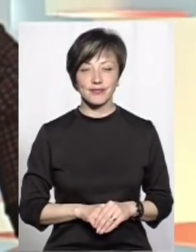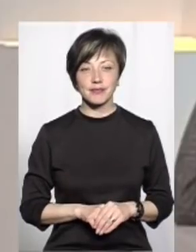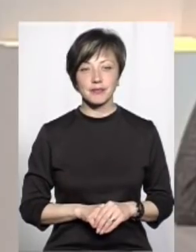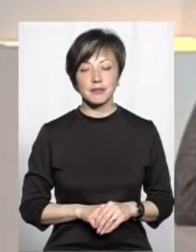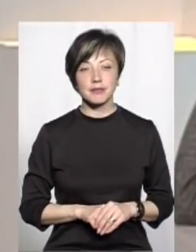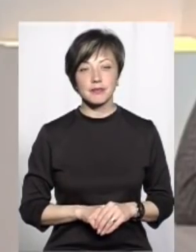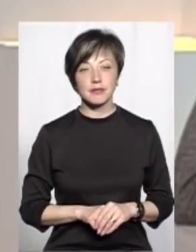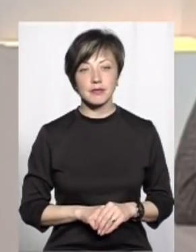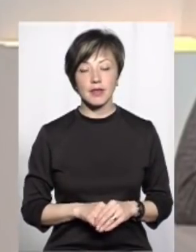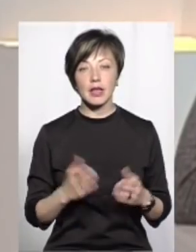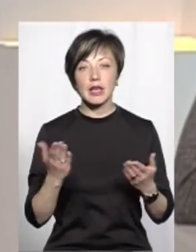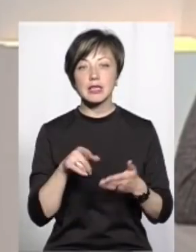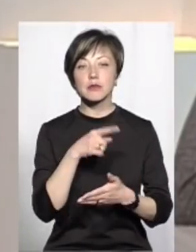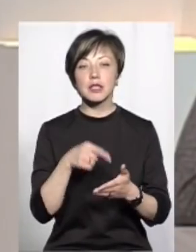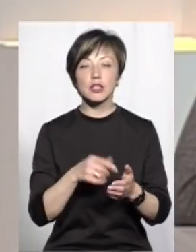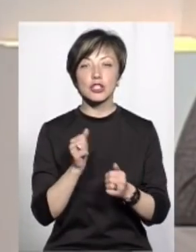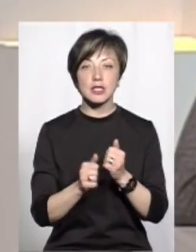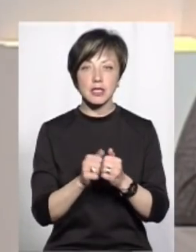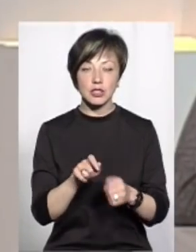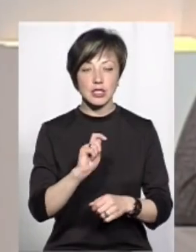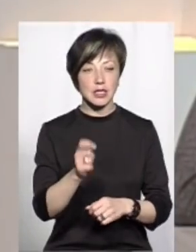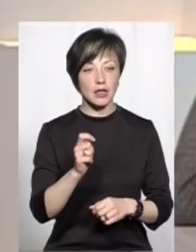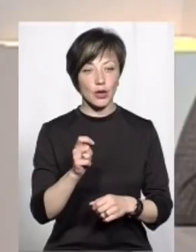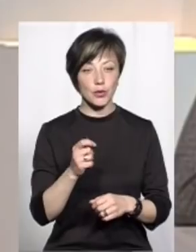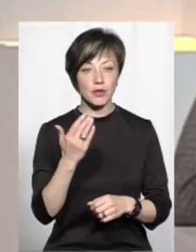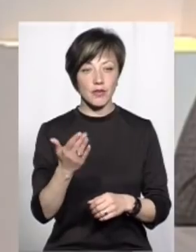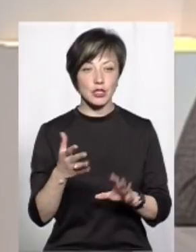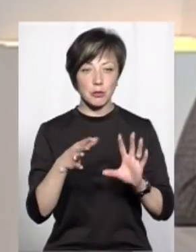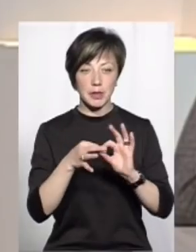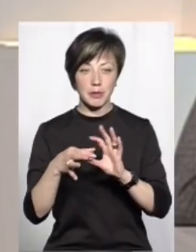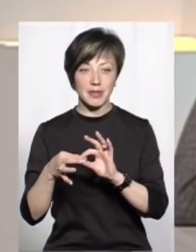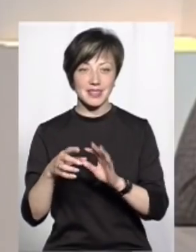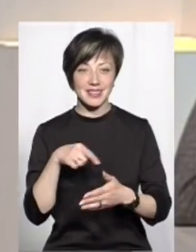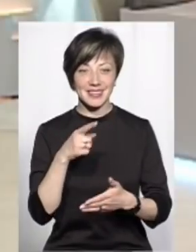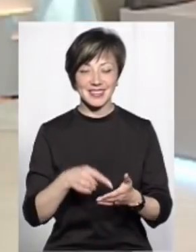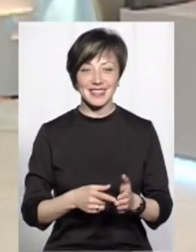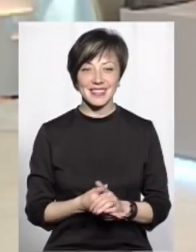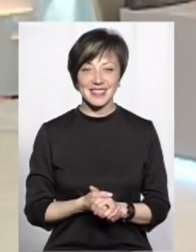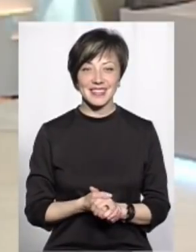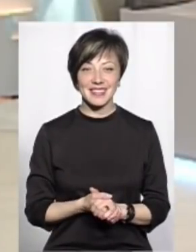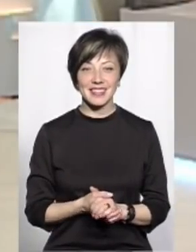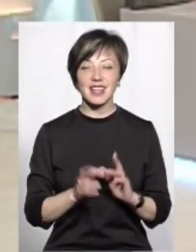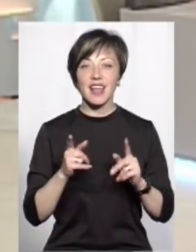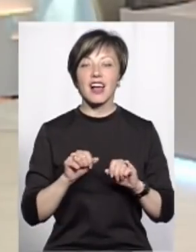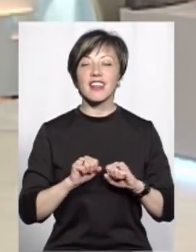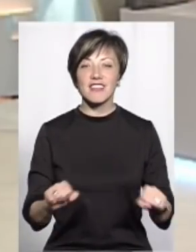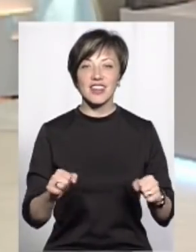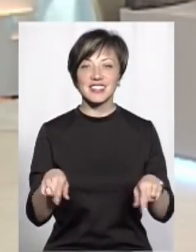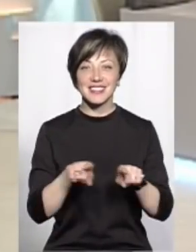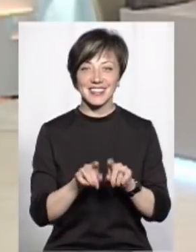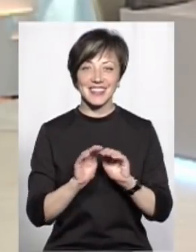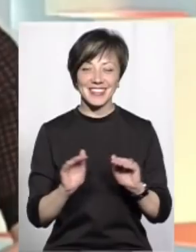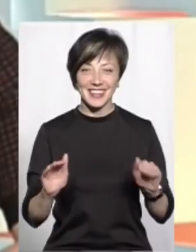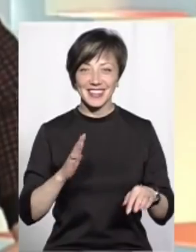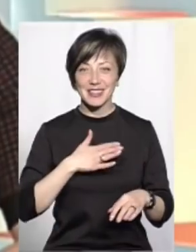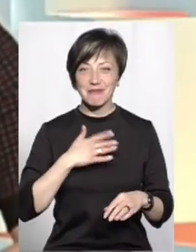Зрозуміло. А які запитання вам частіше ставлять ваші підписники? Як я наважилась на стільки дітей? Це